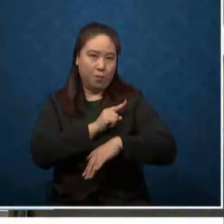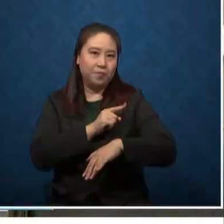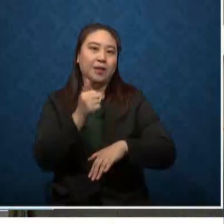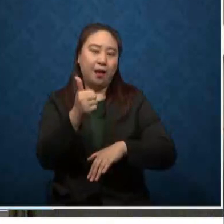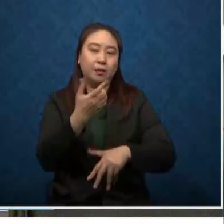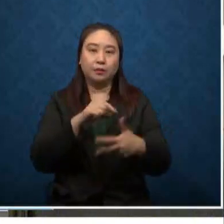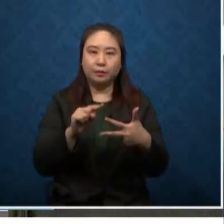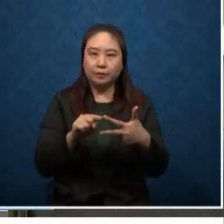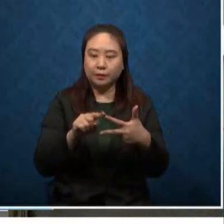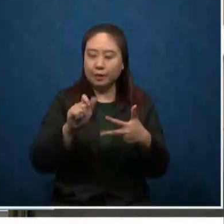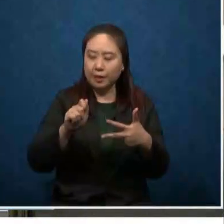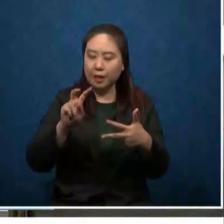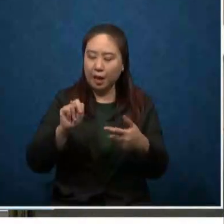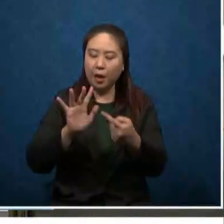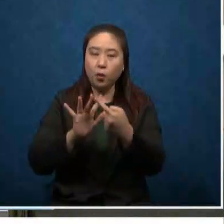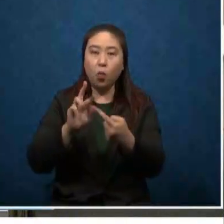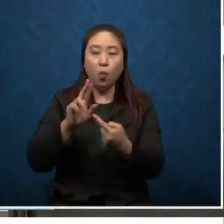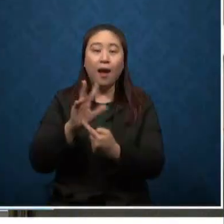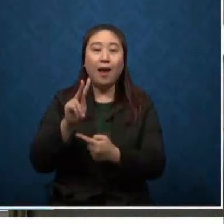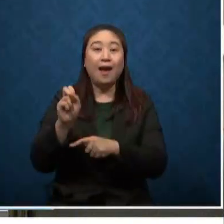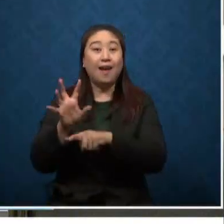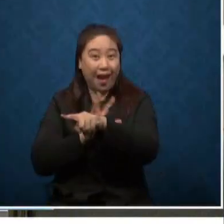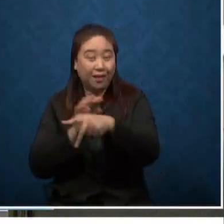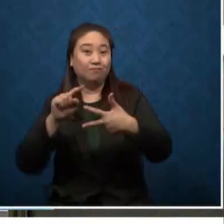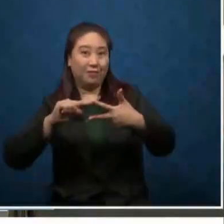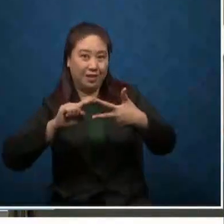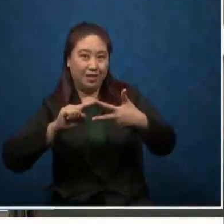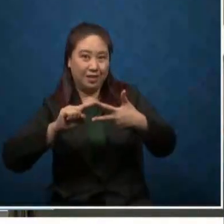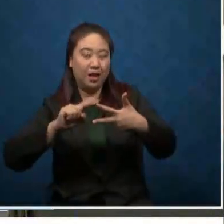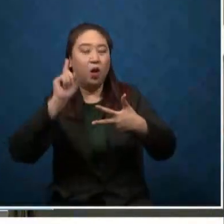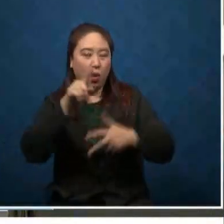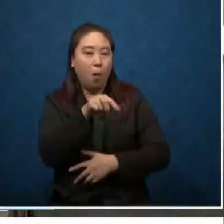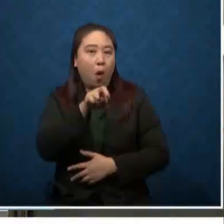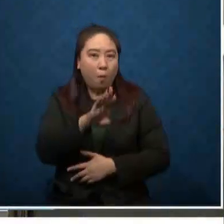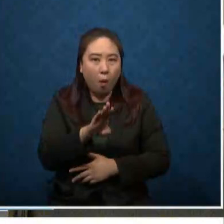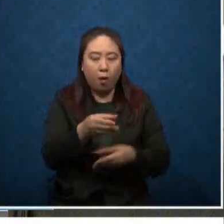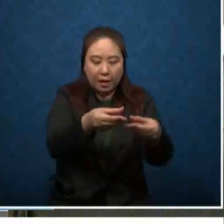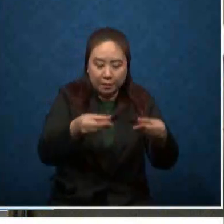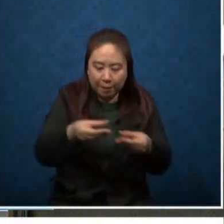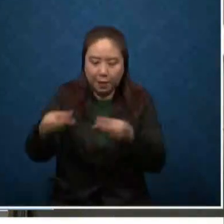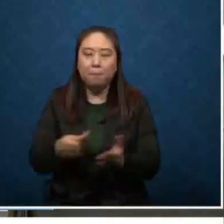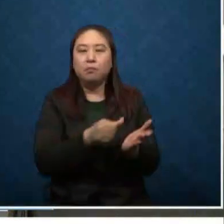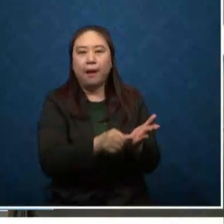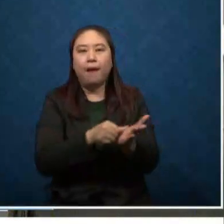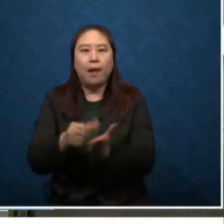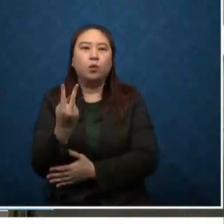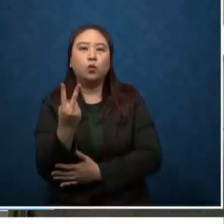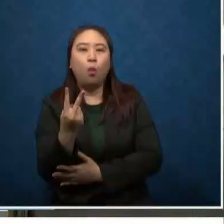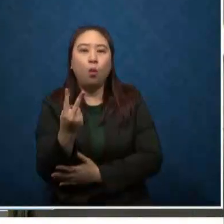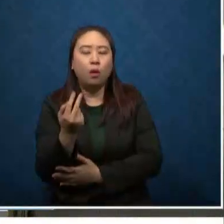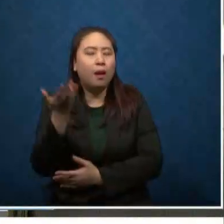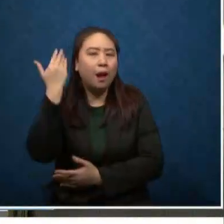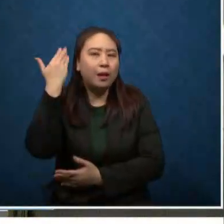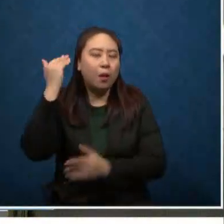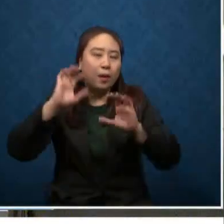นุรักษ์ยานแห่งชาิและเข็ด ลษาพัธสั์ป่า จำเป็ต้องแ้พระรชย 2 ชบับซึ่งในขณะนั้ รัฐบาก็